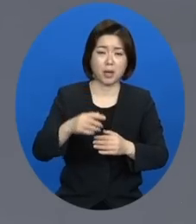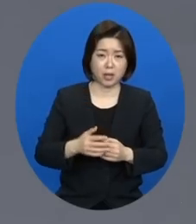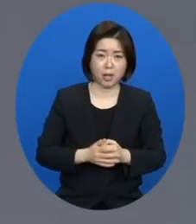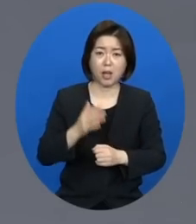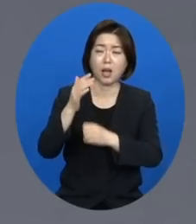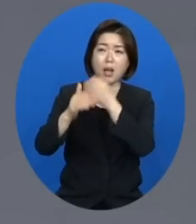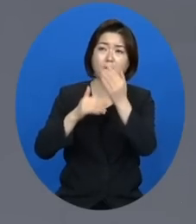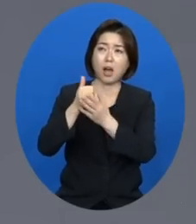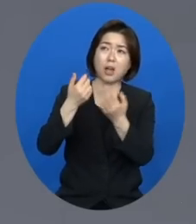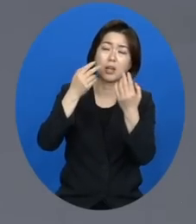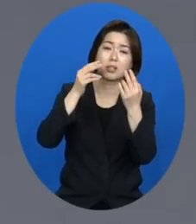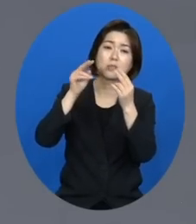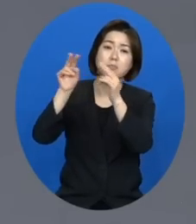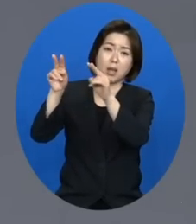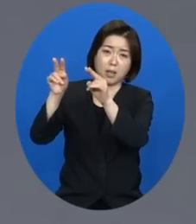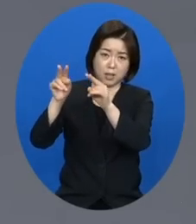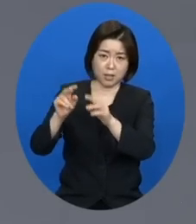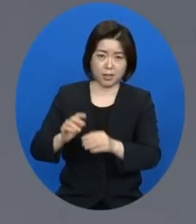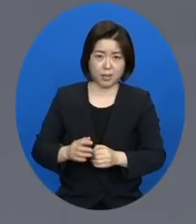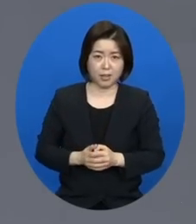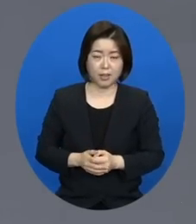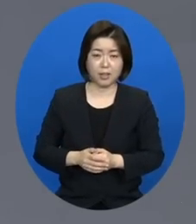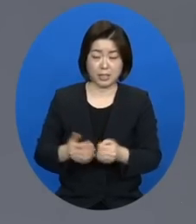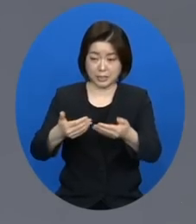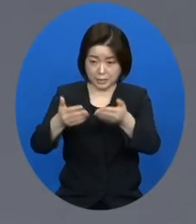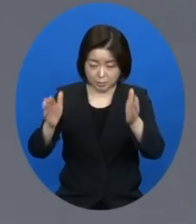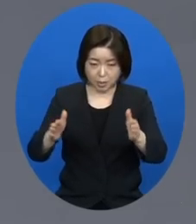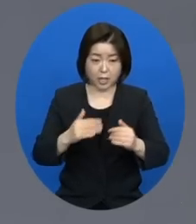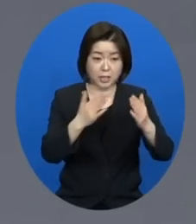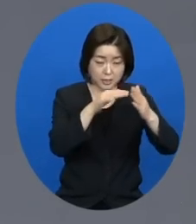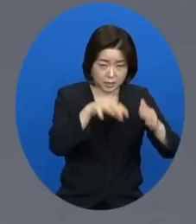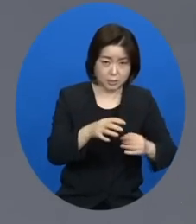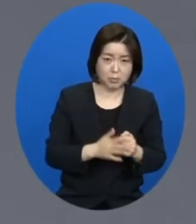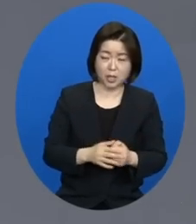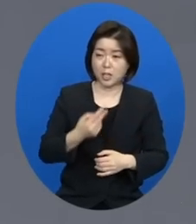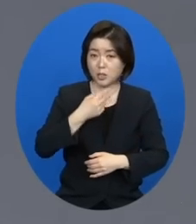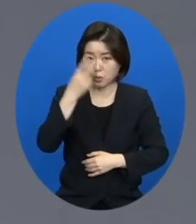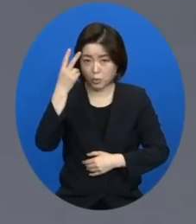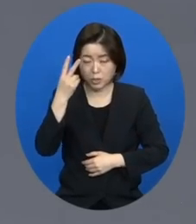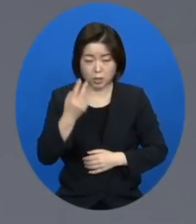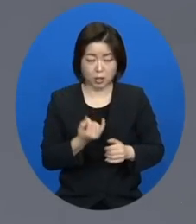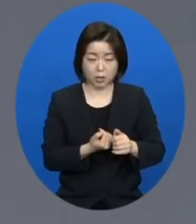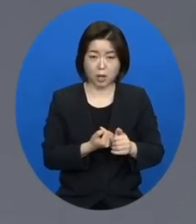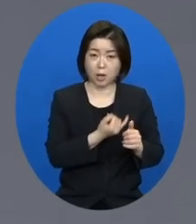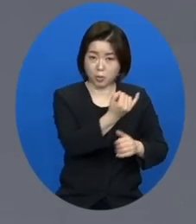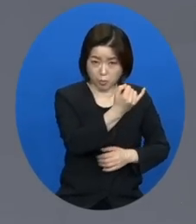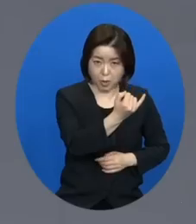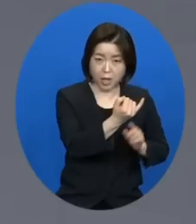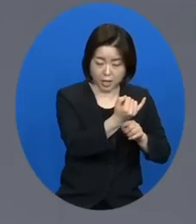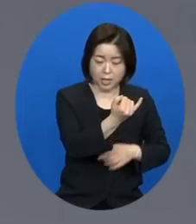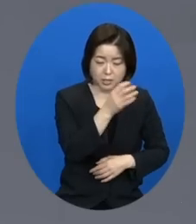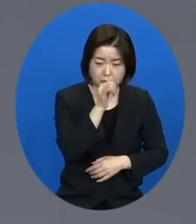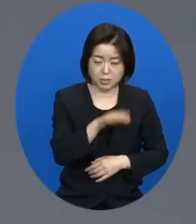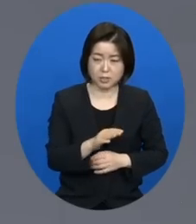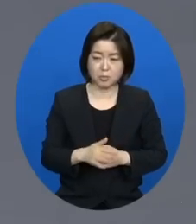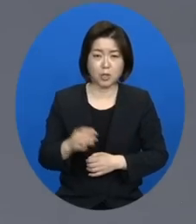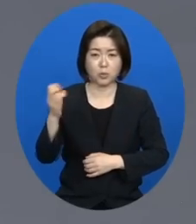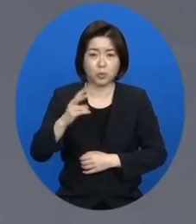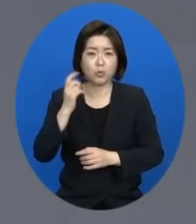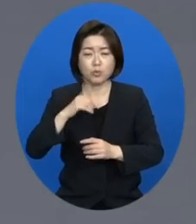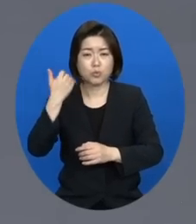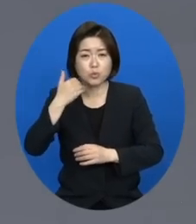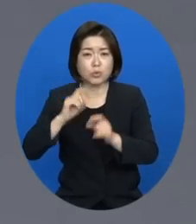바로 하나님을 봤어요. 그 방에, 그 집에 요셉과 보디발의 아내만 있었지만 거기 누가